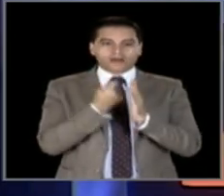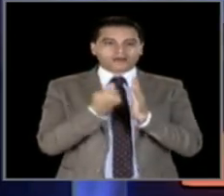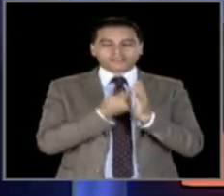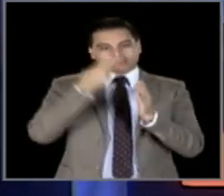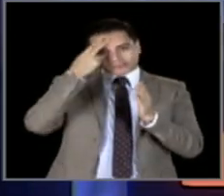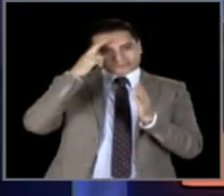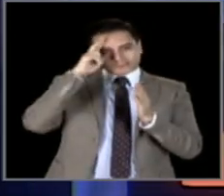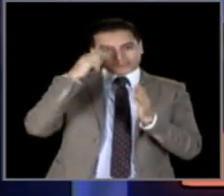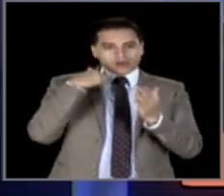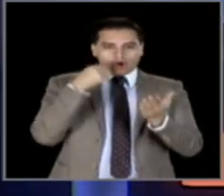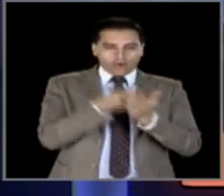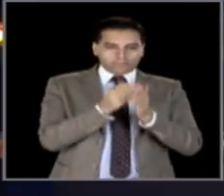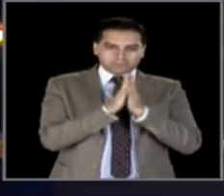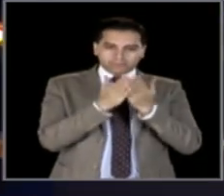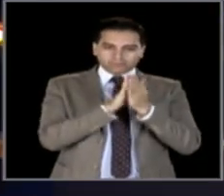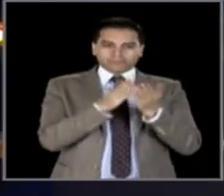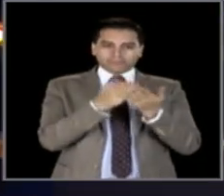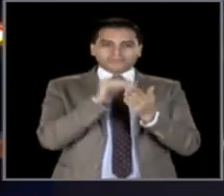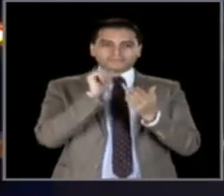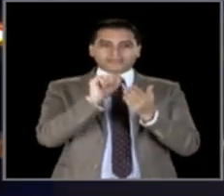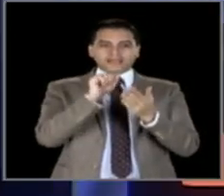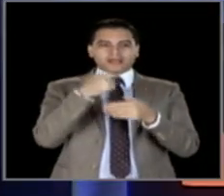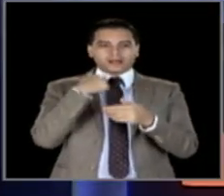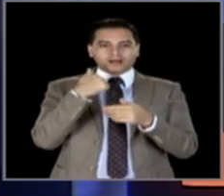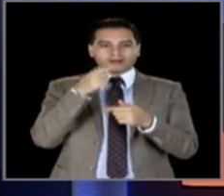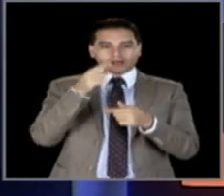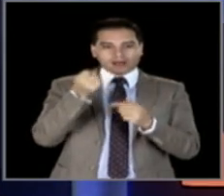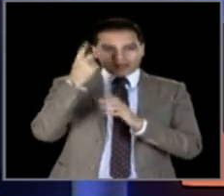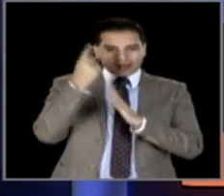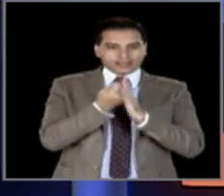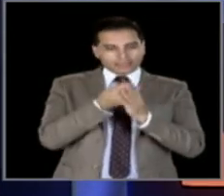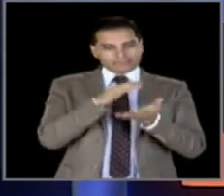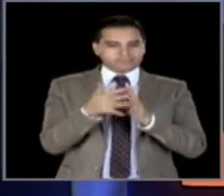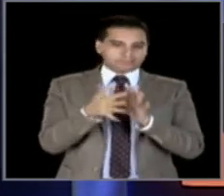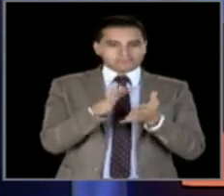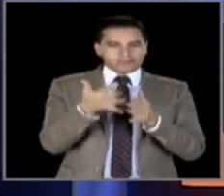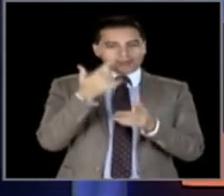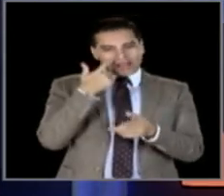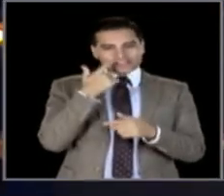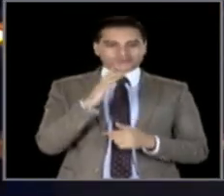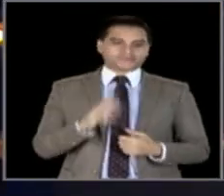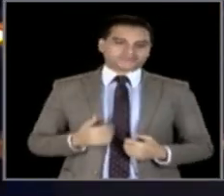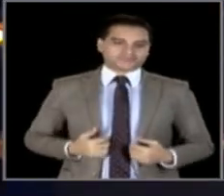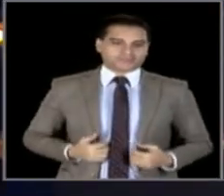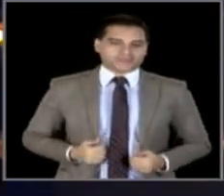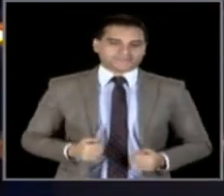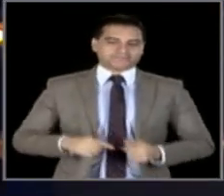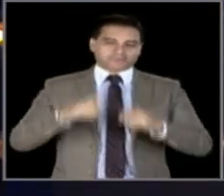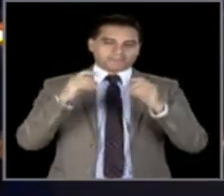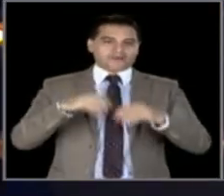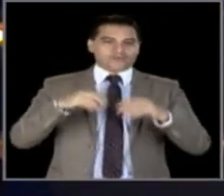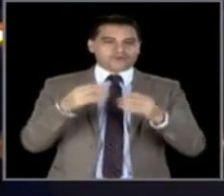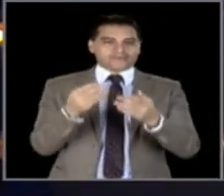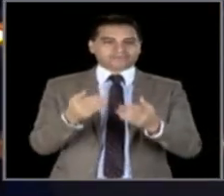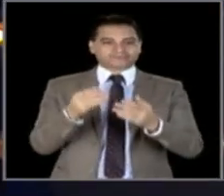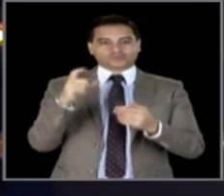صراحة بحب أقرأ لناس كتير جدا. يعني جوكر في الأدب؟ إن شاء الله، يعني ممكن. ممكن، ربنا يوفقك إن شاء